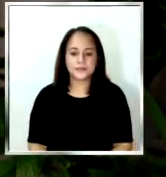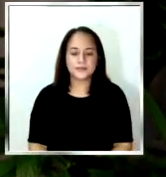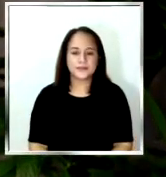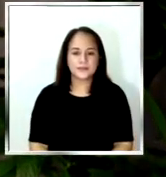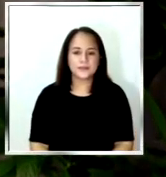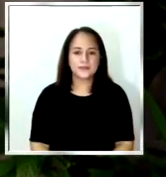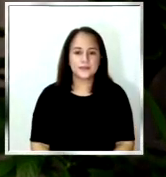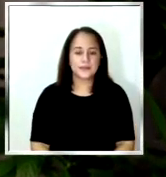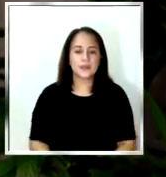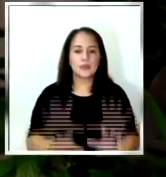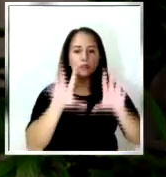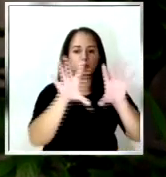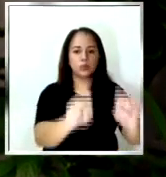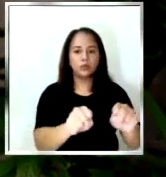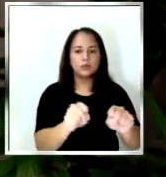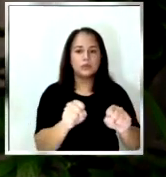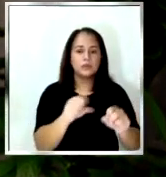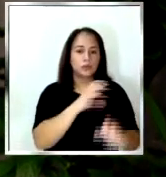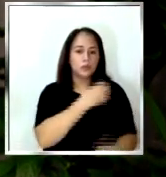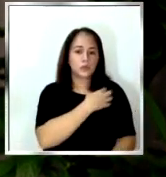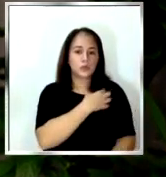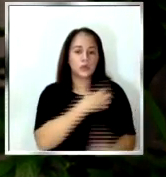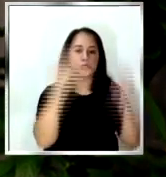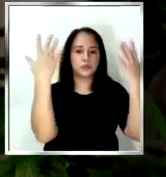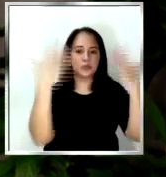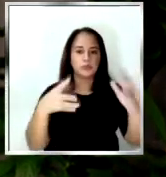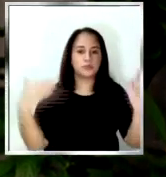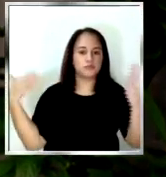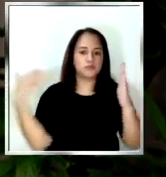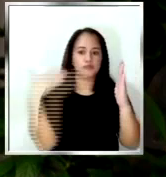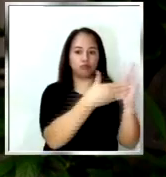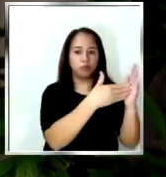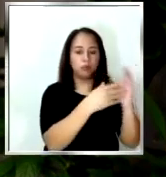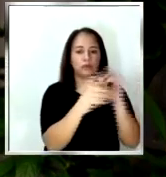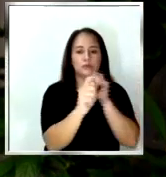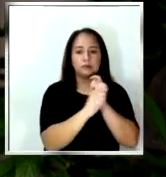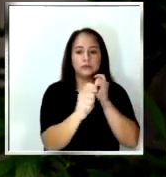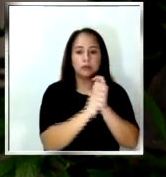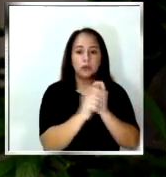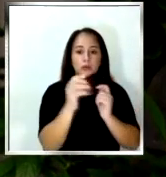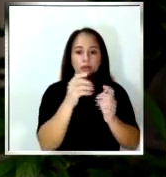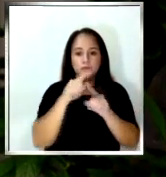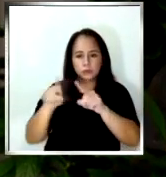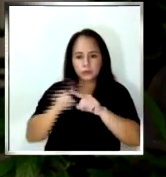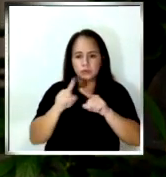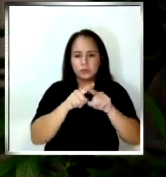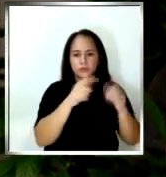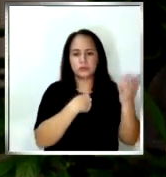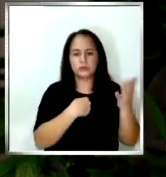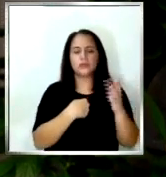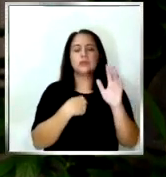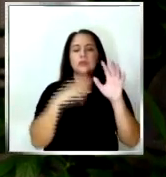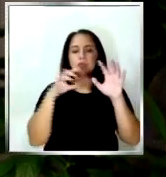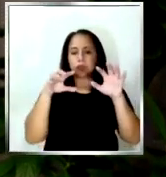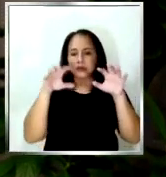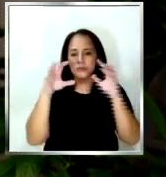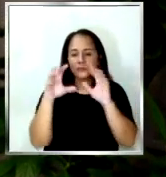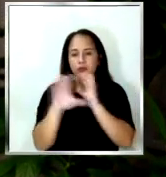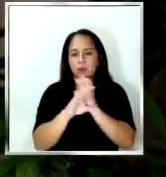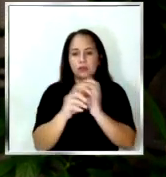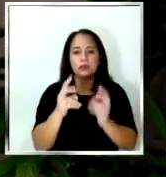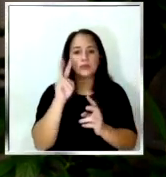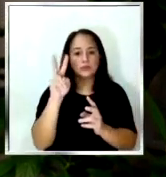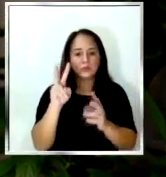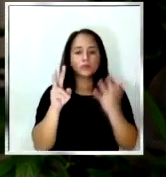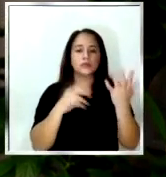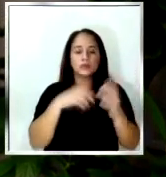Arestado ang isang pulis matapos mabangga ng minamaneho niyang pickup truck ang ilang sasakyan at 2 bisikleta sa Angono, Rizal.